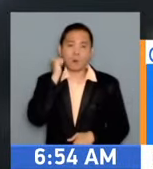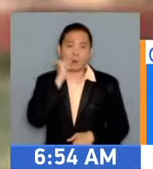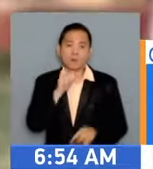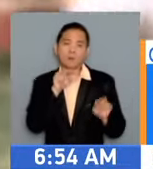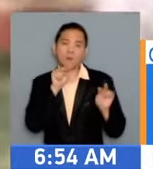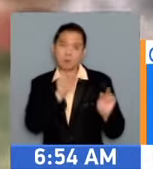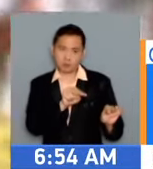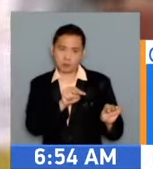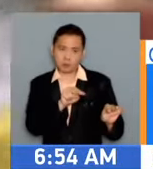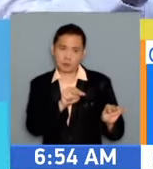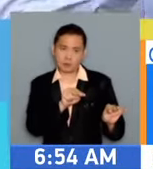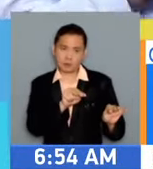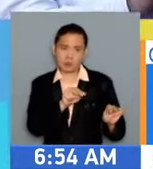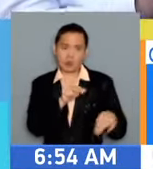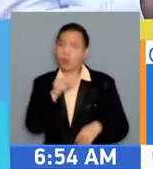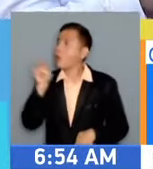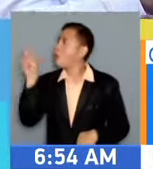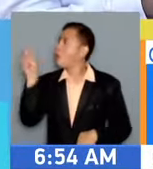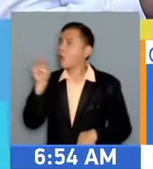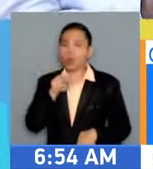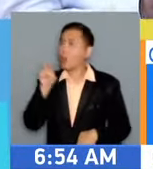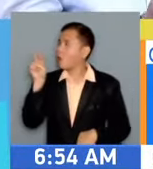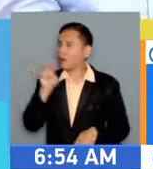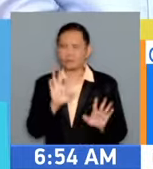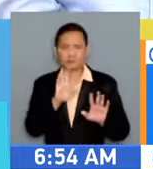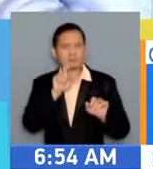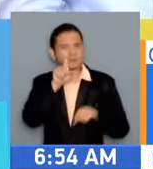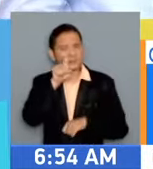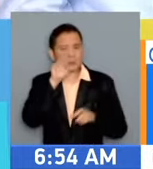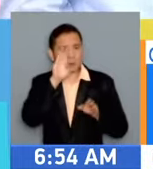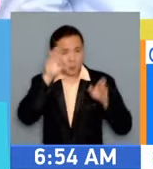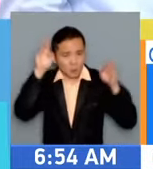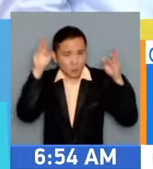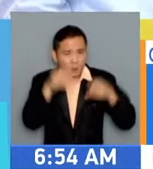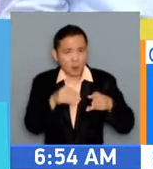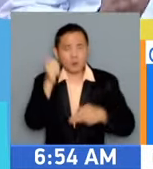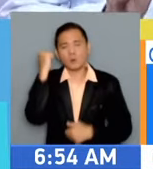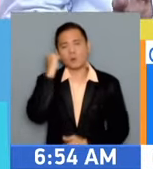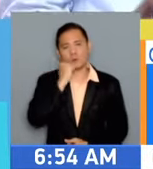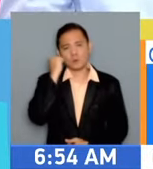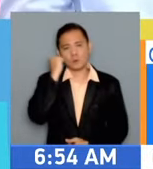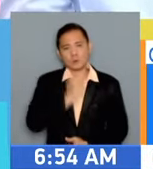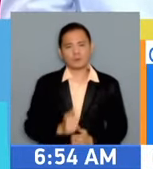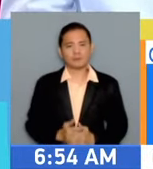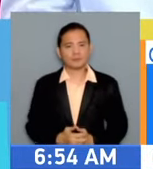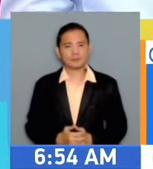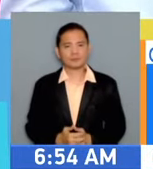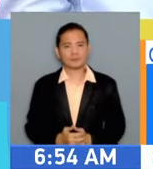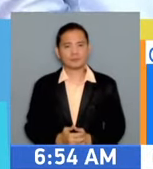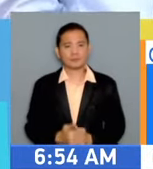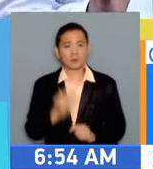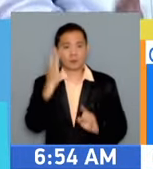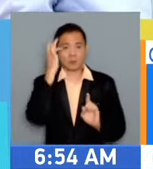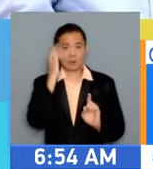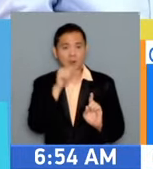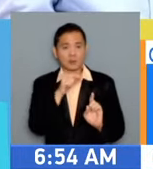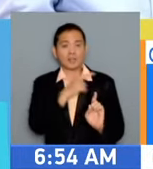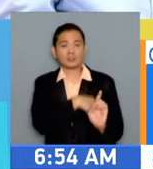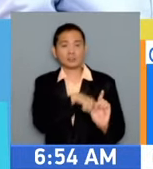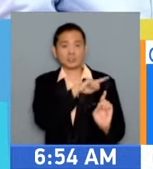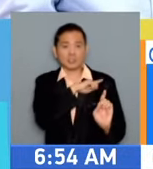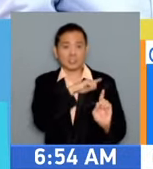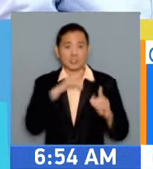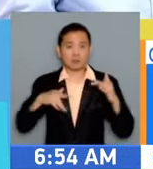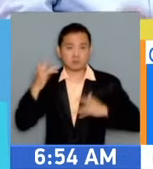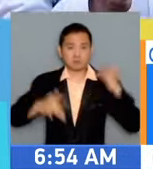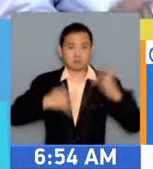kanila. Dahil ang mga bata po kailangan ng constant supervision. Bukod sa ito yung mga matataas ang kanilang mga energy level, matataas din